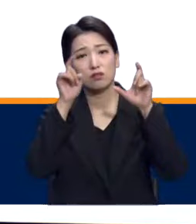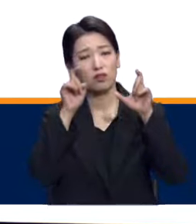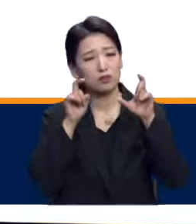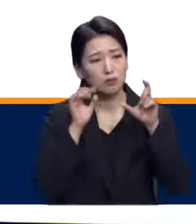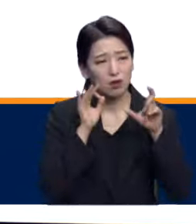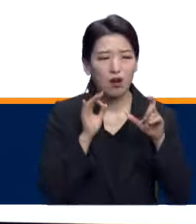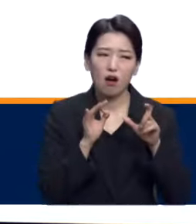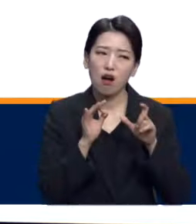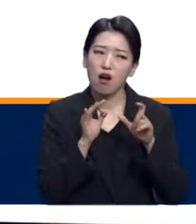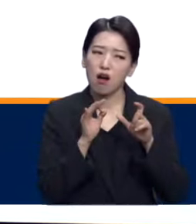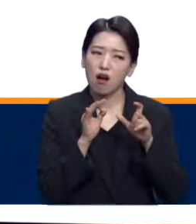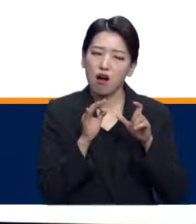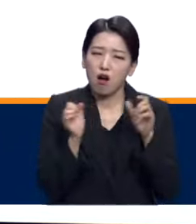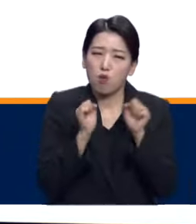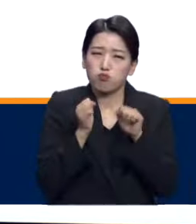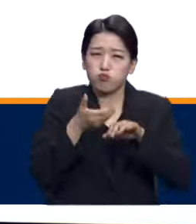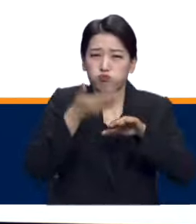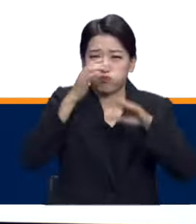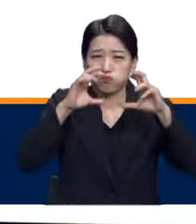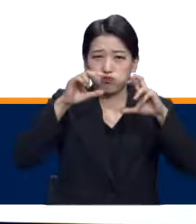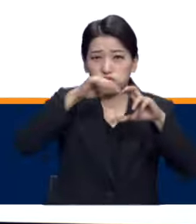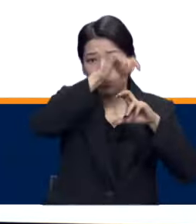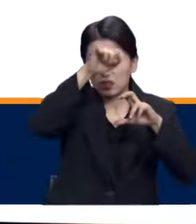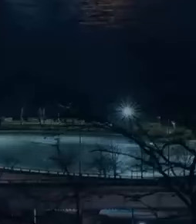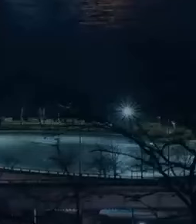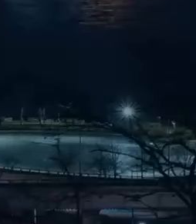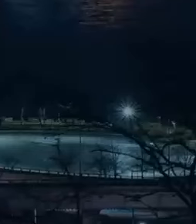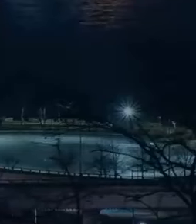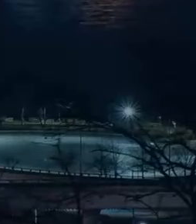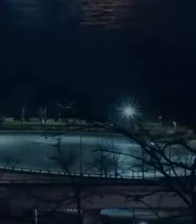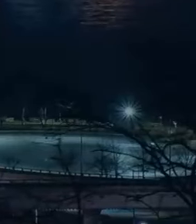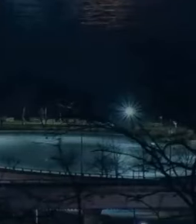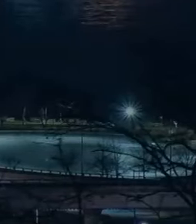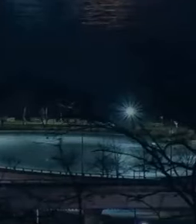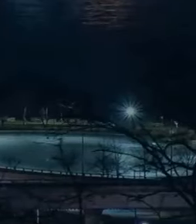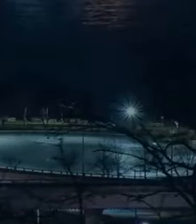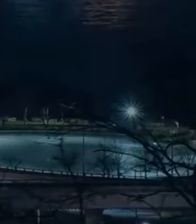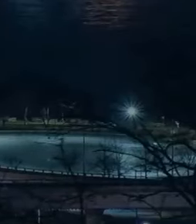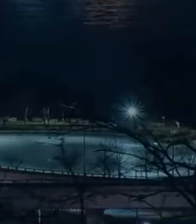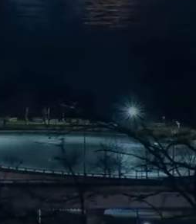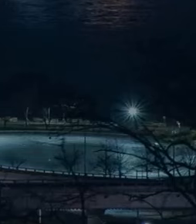넘어서 두려움이 앞서는 사진 한 장입니다. 네.